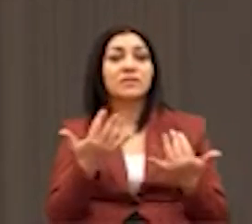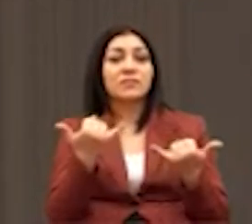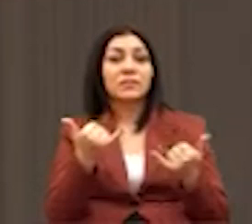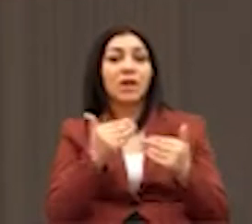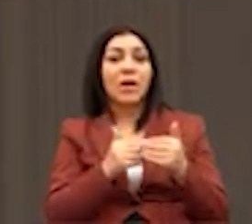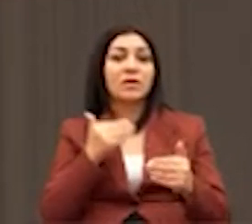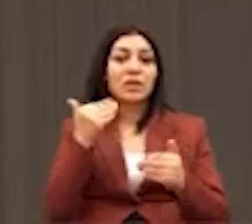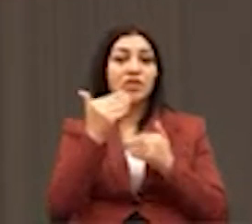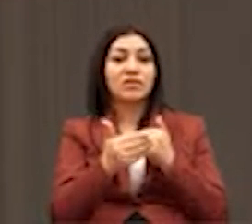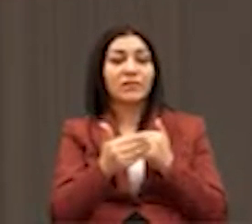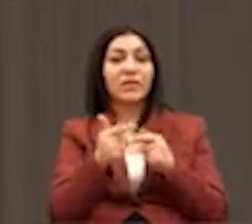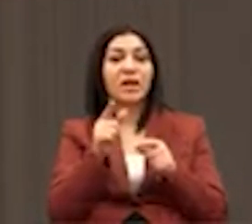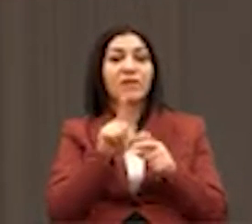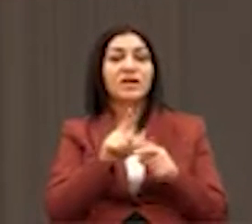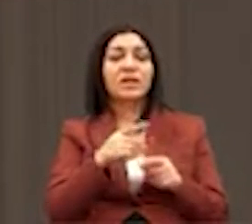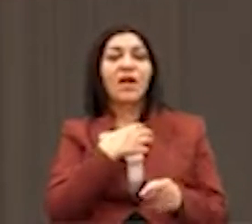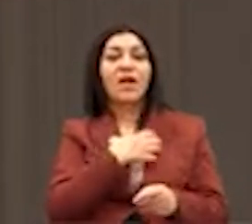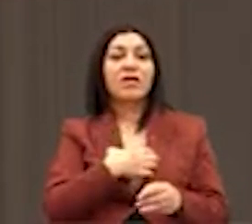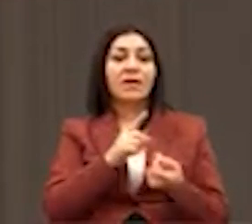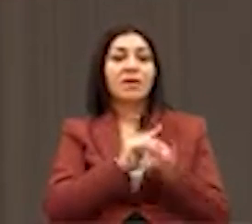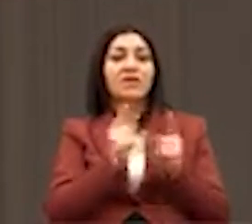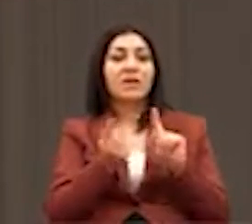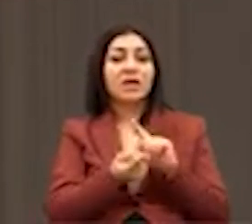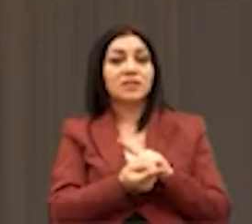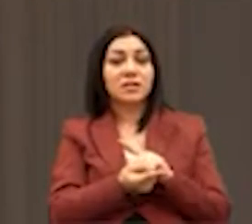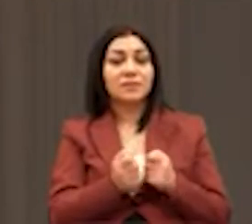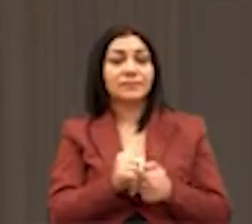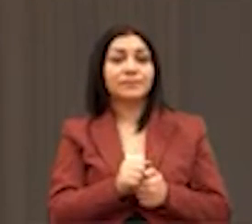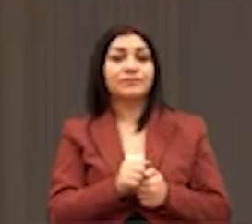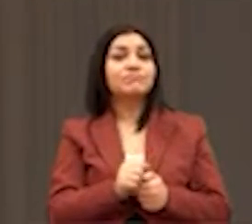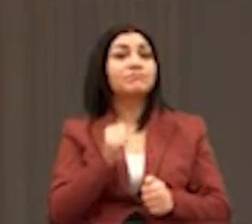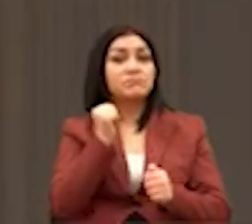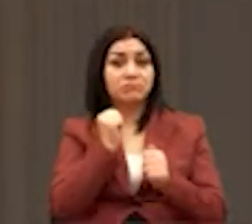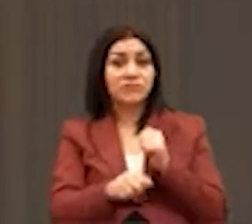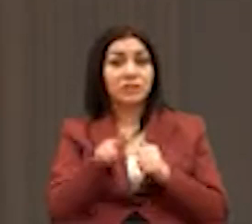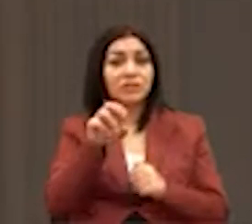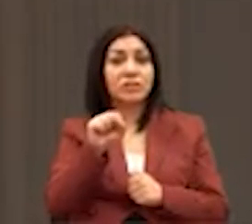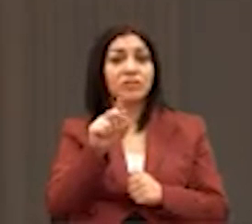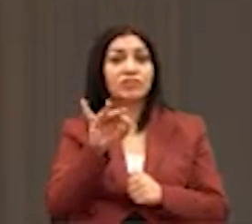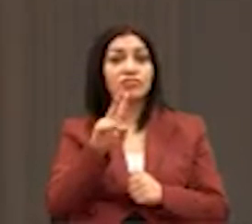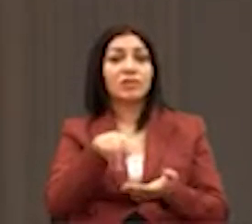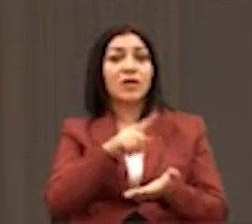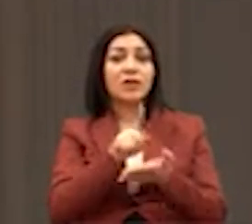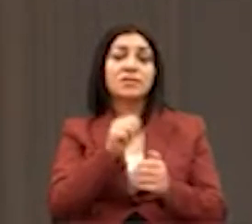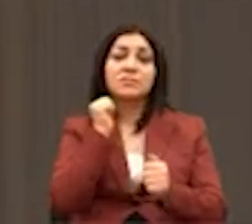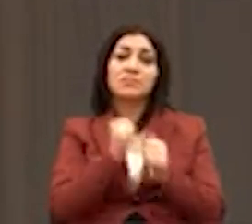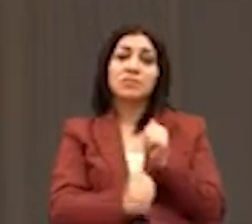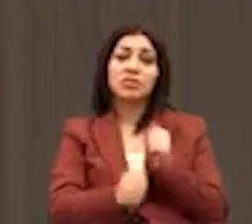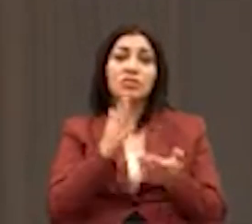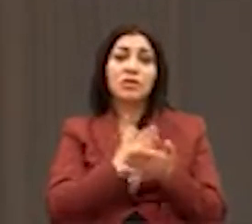և սրվել է։ Միշտ է արդյոք Լաչինի հարց գոյություն ունեցել, միշտ